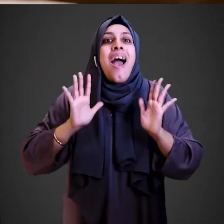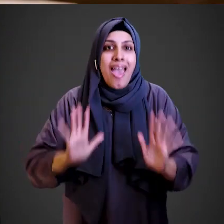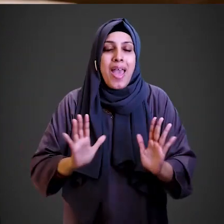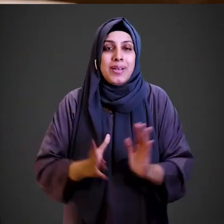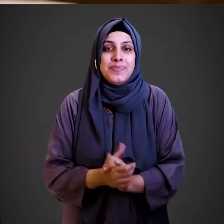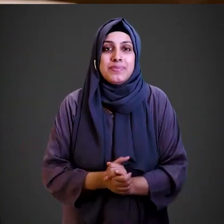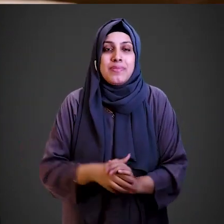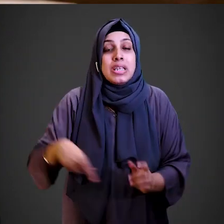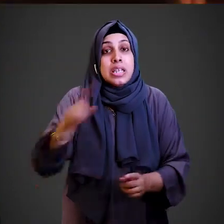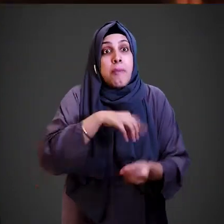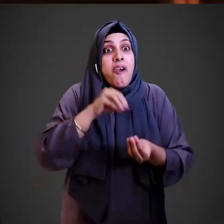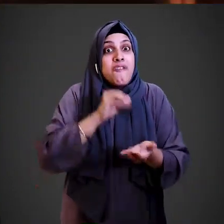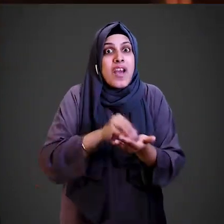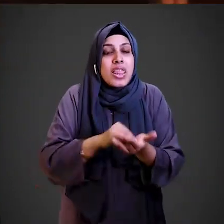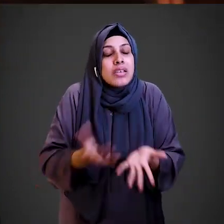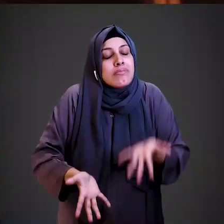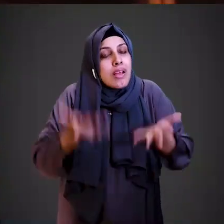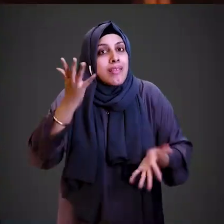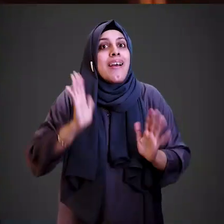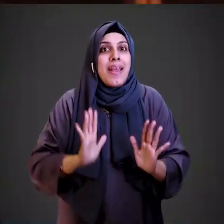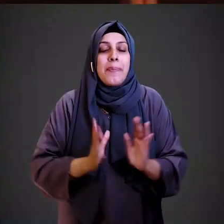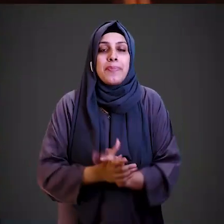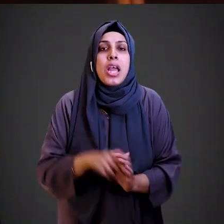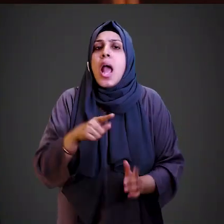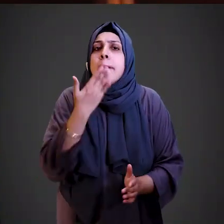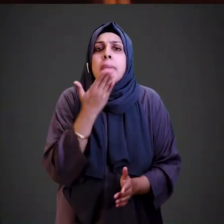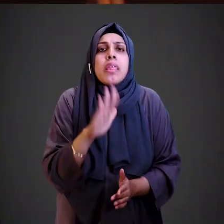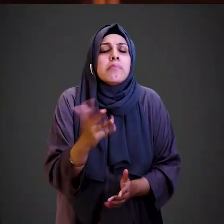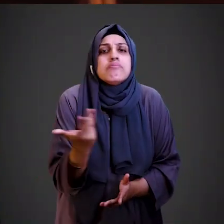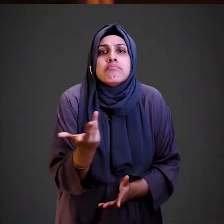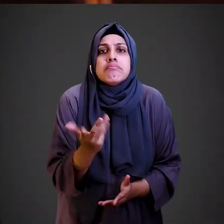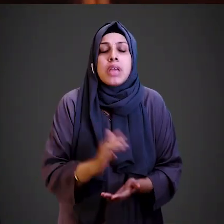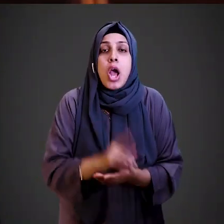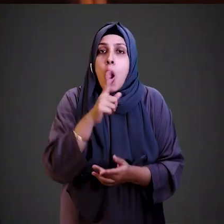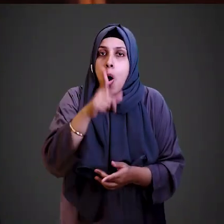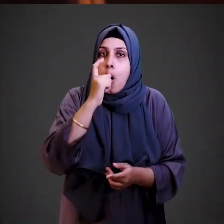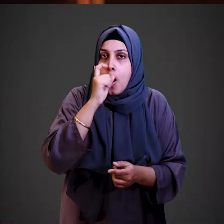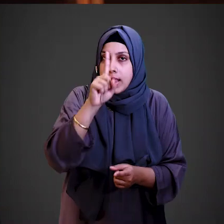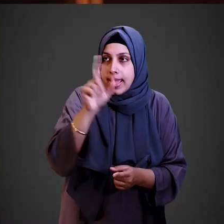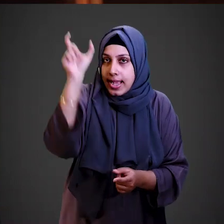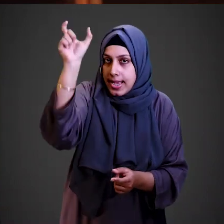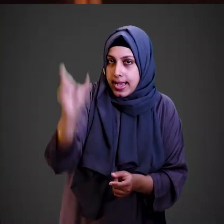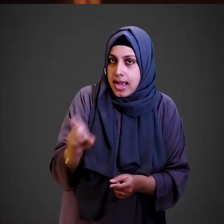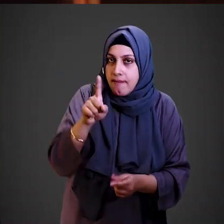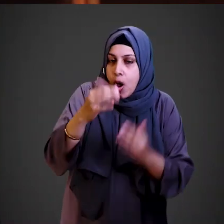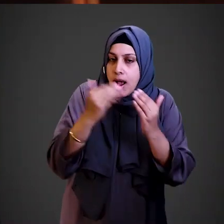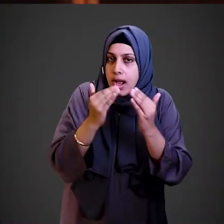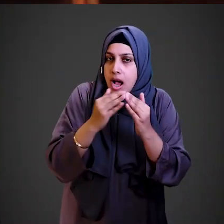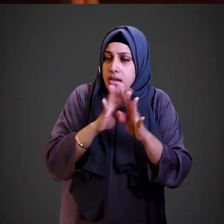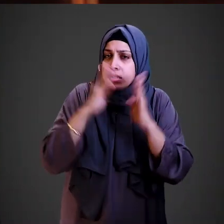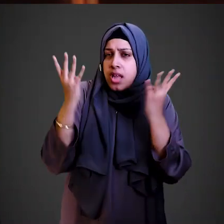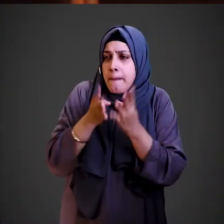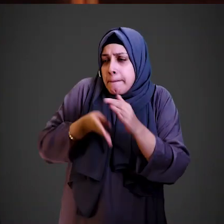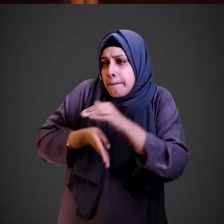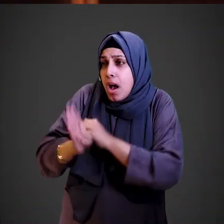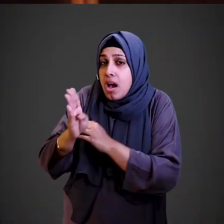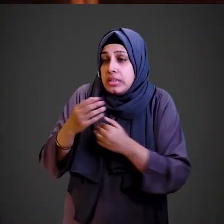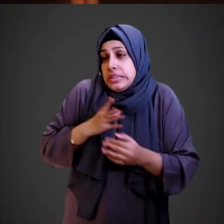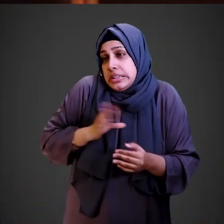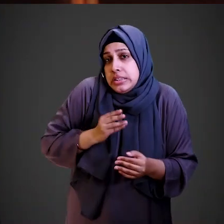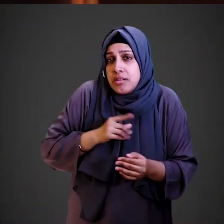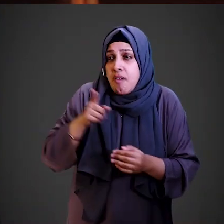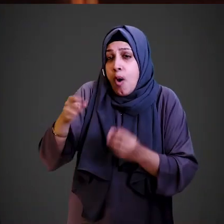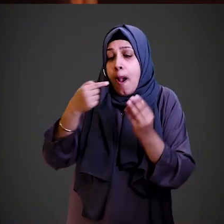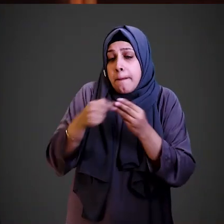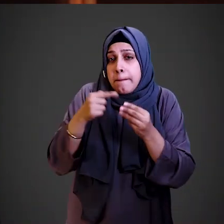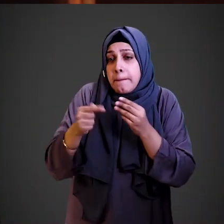एक बहुत इफ़ेक्टिव तरीका है। इसका क्या मतलब है? एक औरत जो घर से बाहर निकलने में शायद कतराती होगी बिल पे